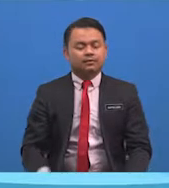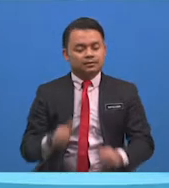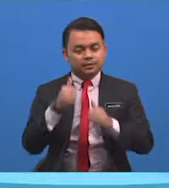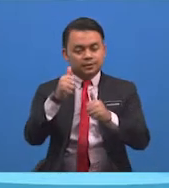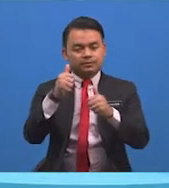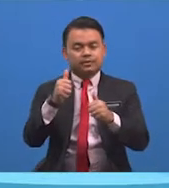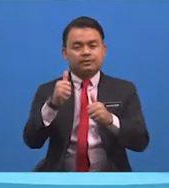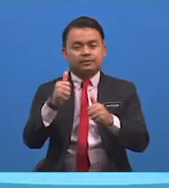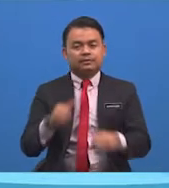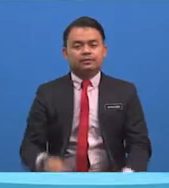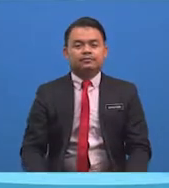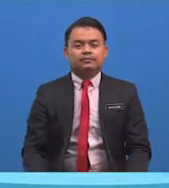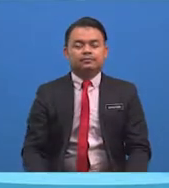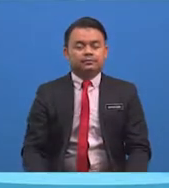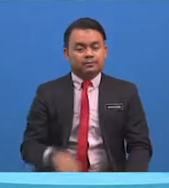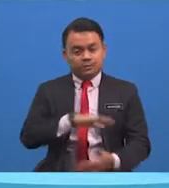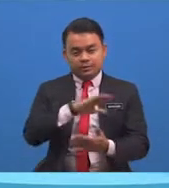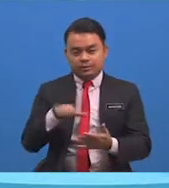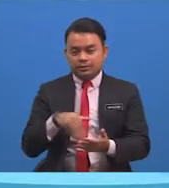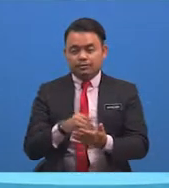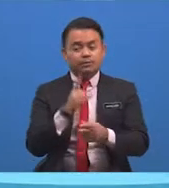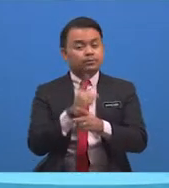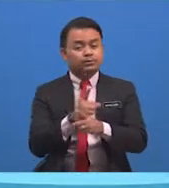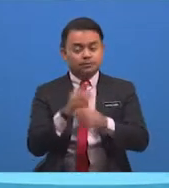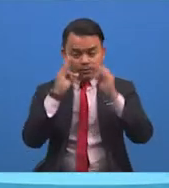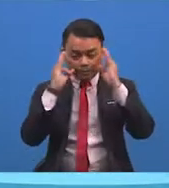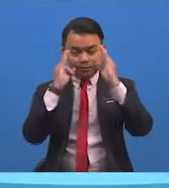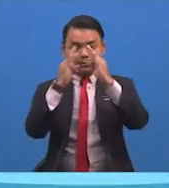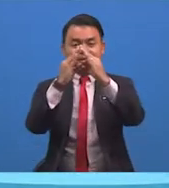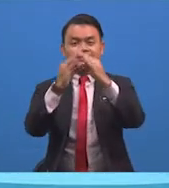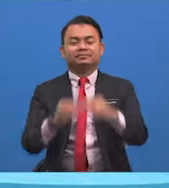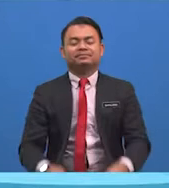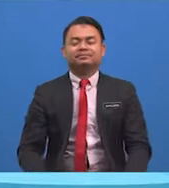Syabas, nampaknya anda memang memberikan perhatian.